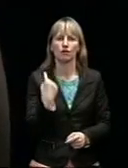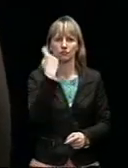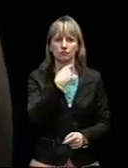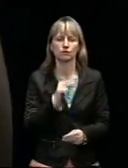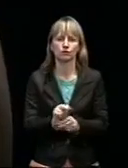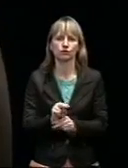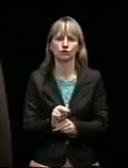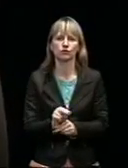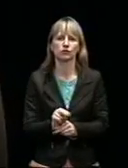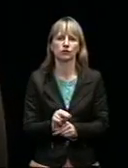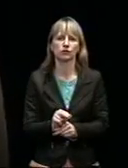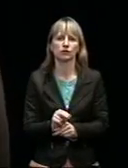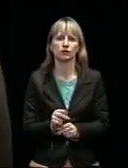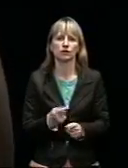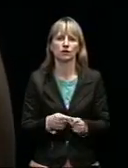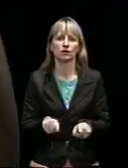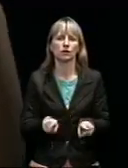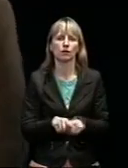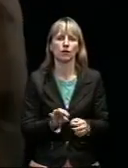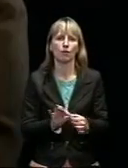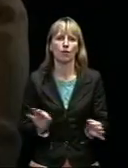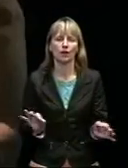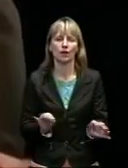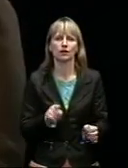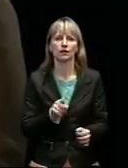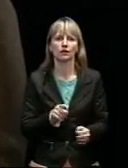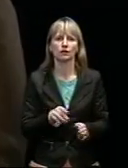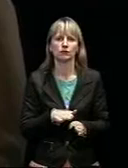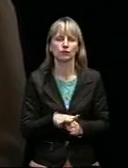выходишь, ты как оголенный провод, да. Ты абсолютно вот,